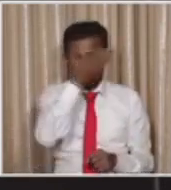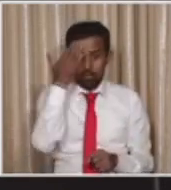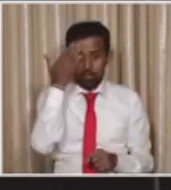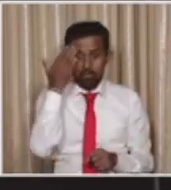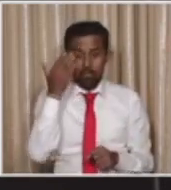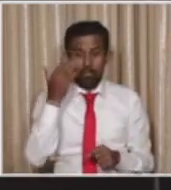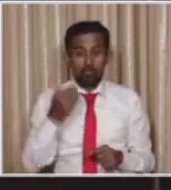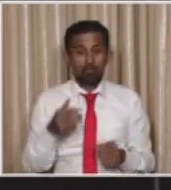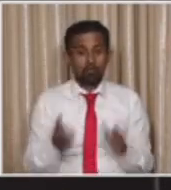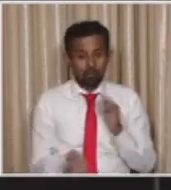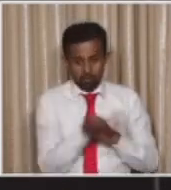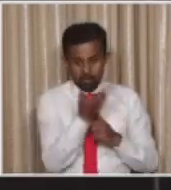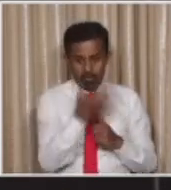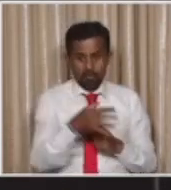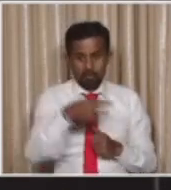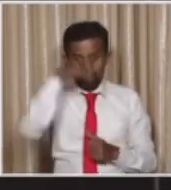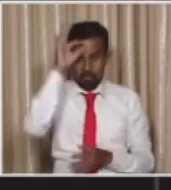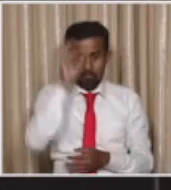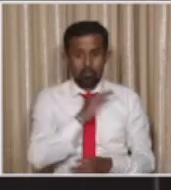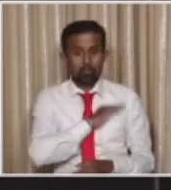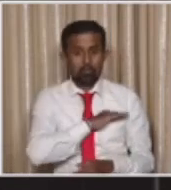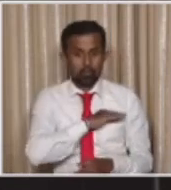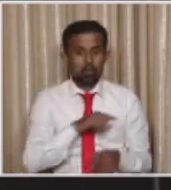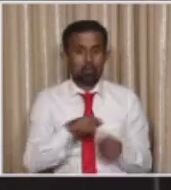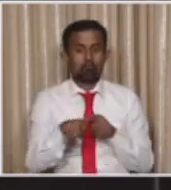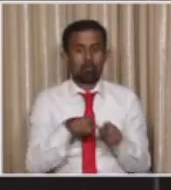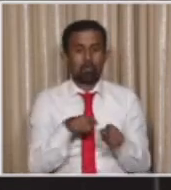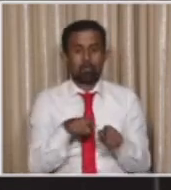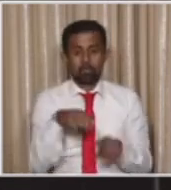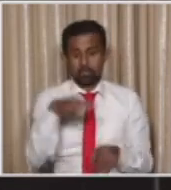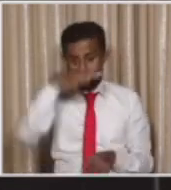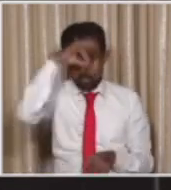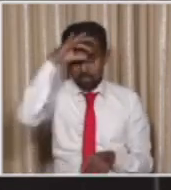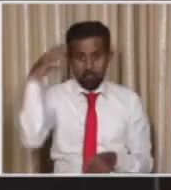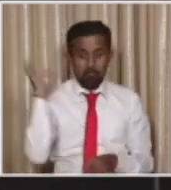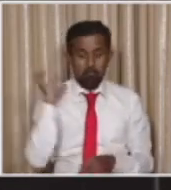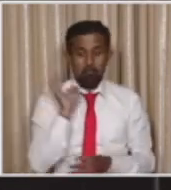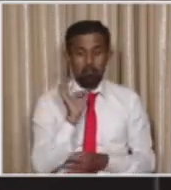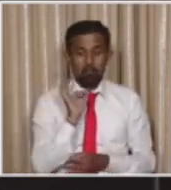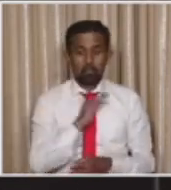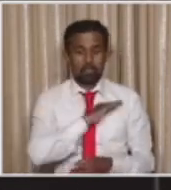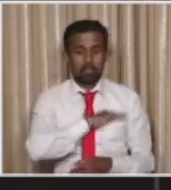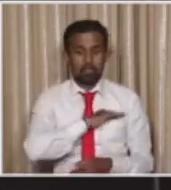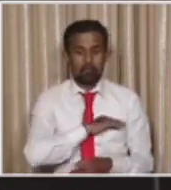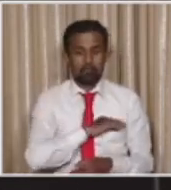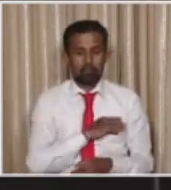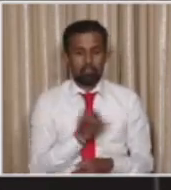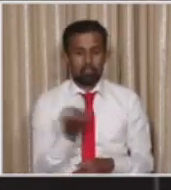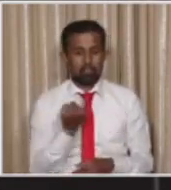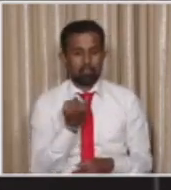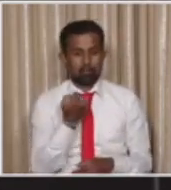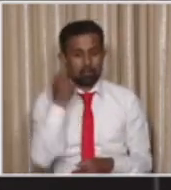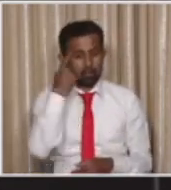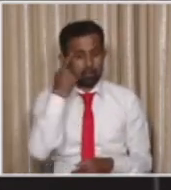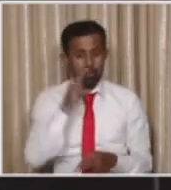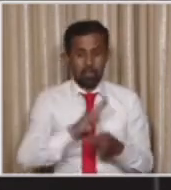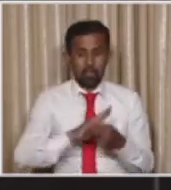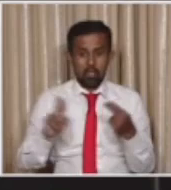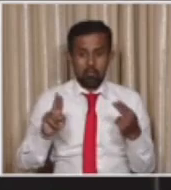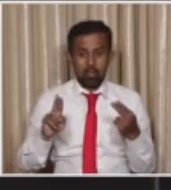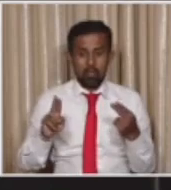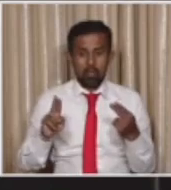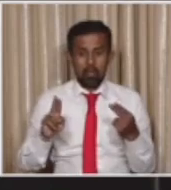කරත්තේ ගියා. මේ සිංහල බෞද්ධයන්ගේ ඉවසීම මේකයි. නමුත් සිංහල බෞද්ධයන්ගේ ඉවසීම දුර්ලභකමක් හැටියට සලකන්න එපා,